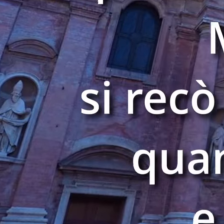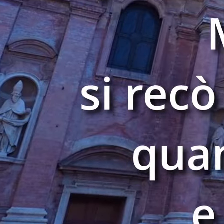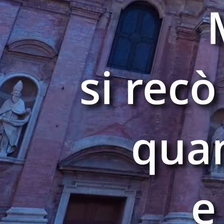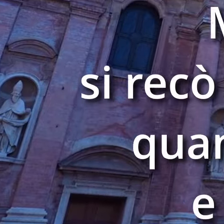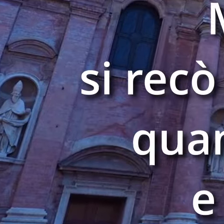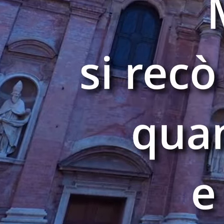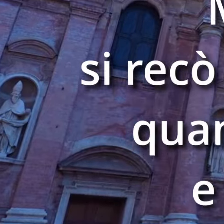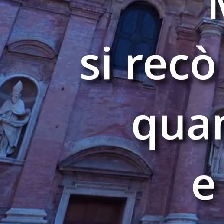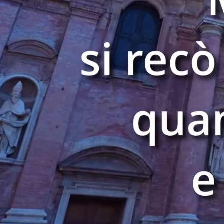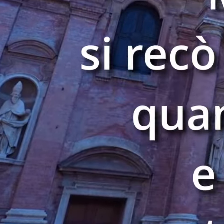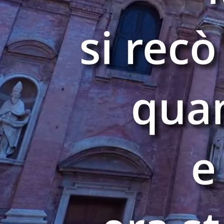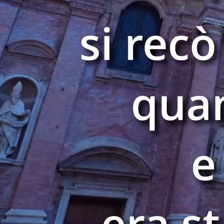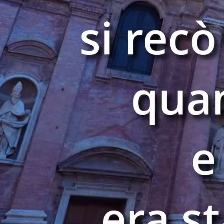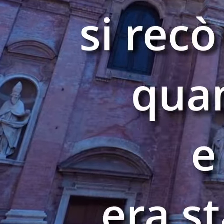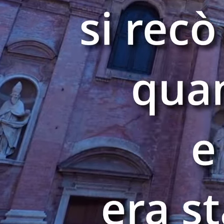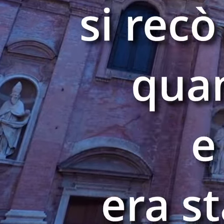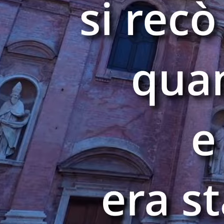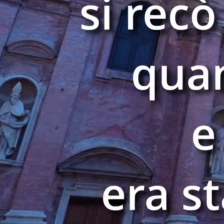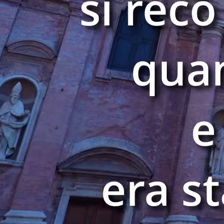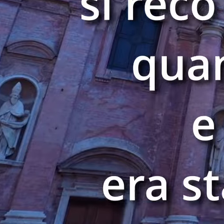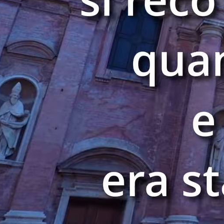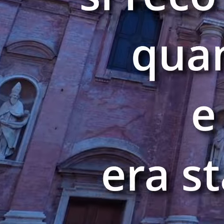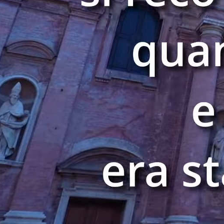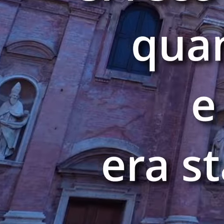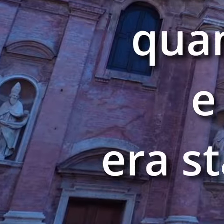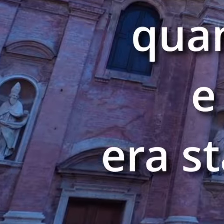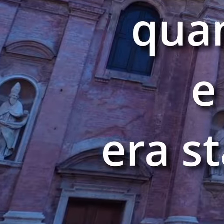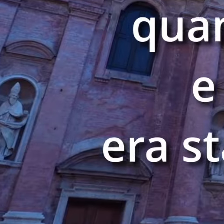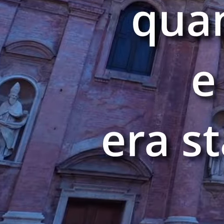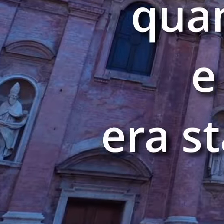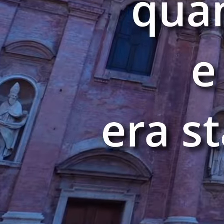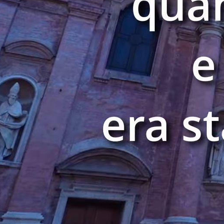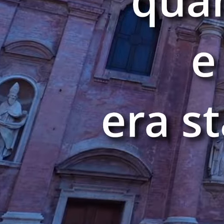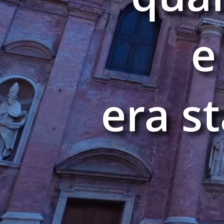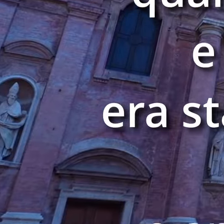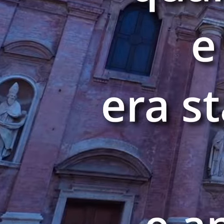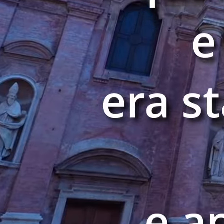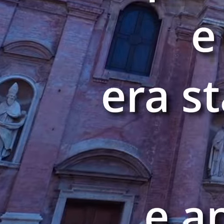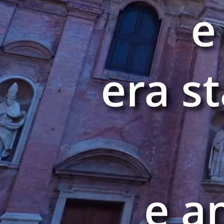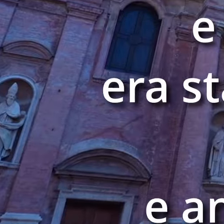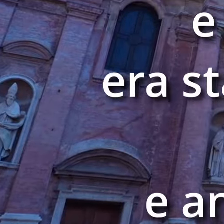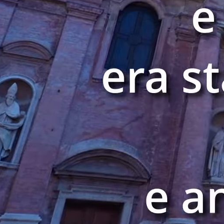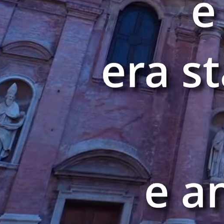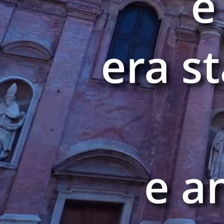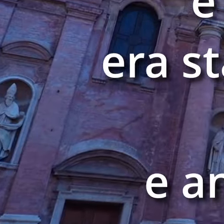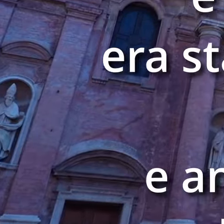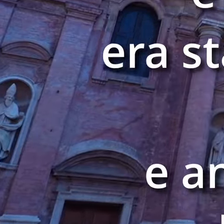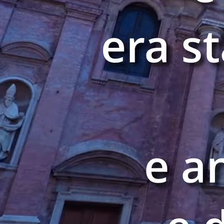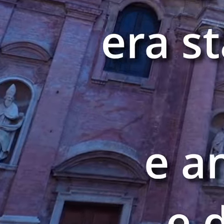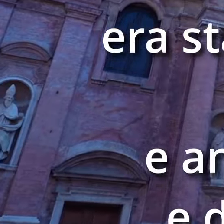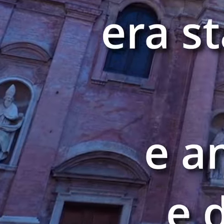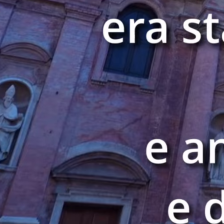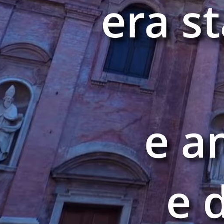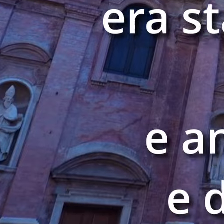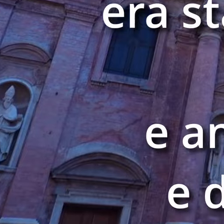di mattino quando era ancora buio e vide che la pietra era stata tolta dal